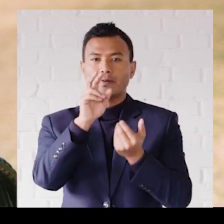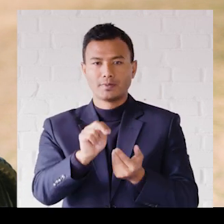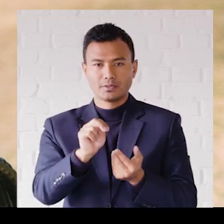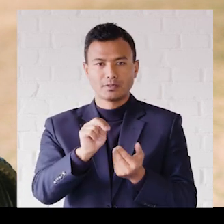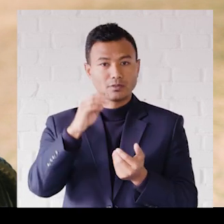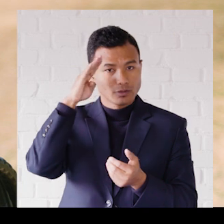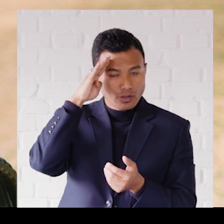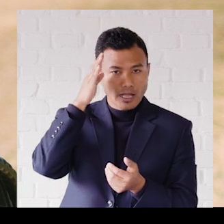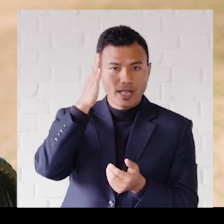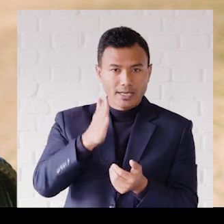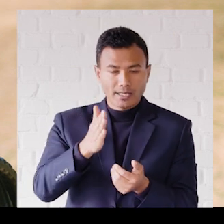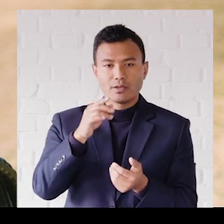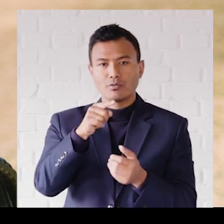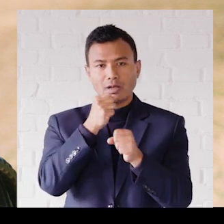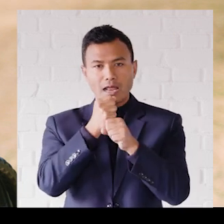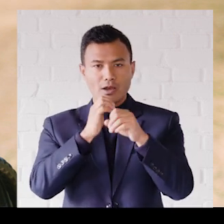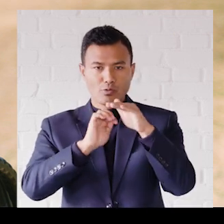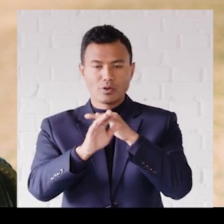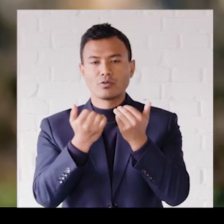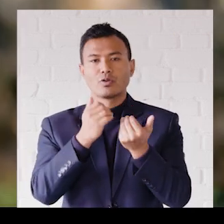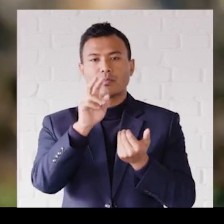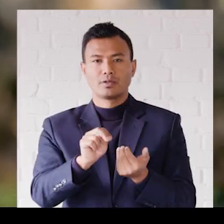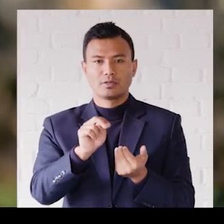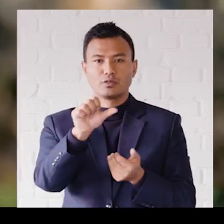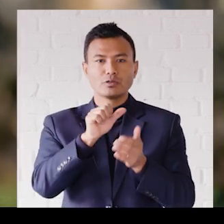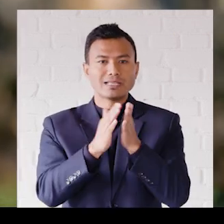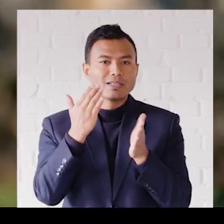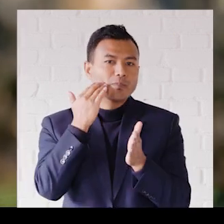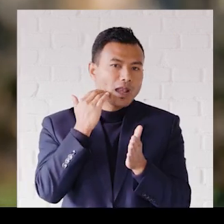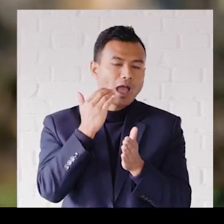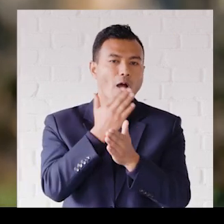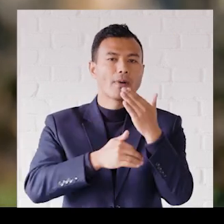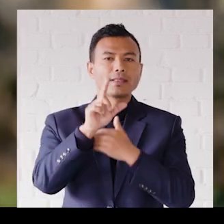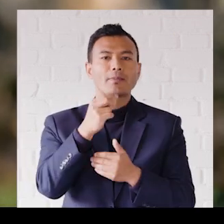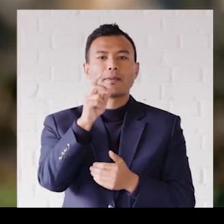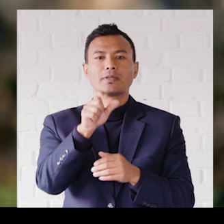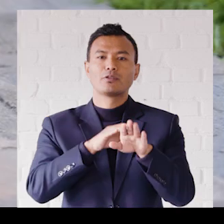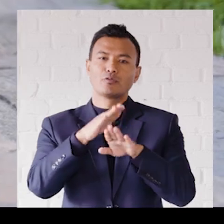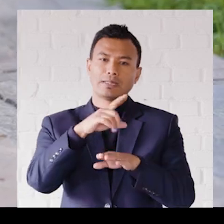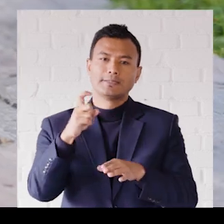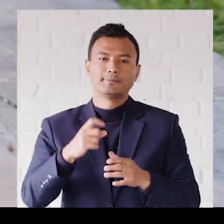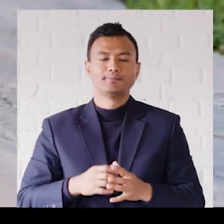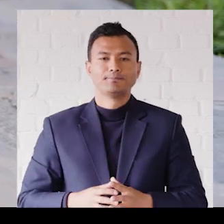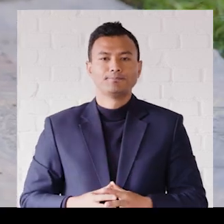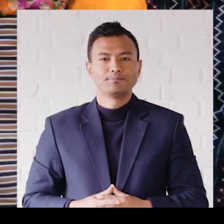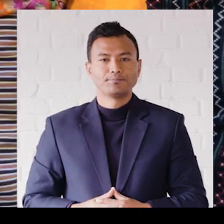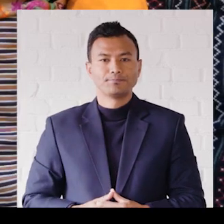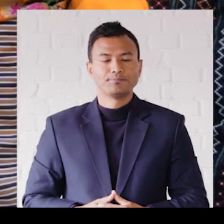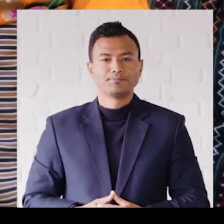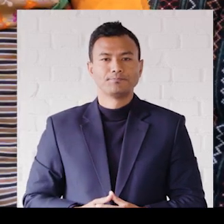र गभर्नमेन्टले चाहिँ इम्प्लिमेन्ट गर्नु पर्यो फर इन्डिजिनियस वुमेन एन्ड गर्ल्स विथ डिसेबिलिटिज।